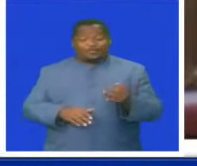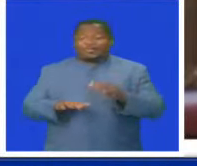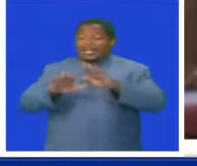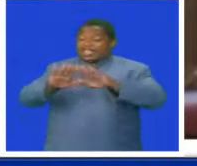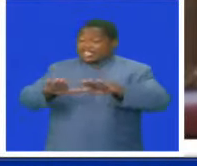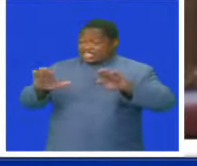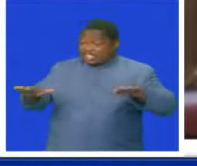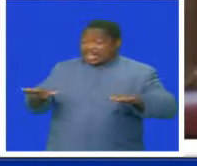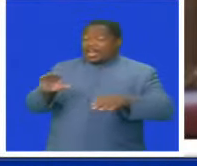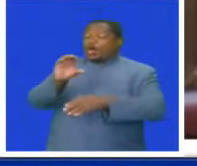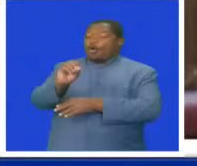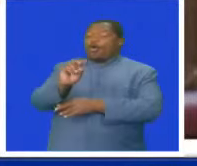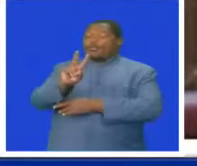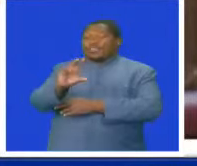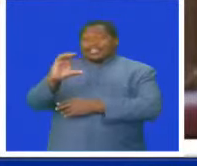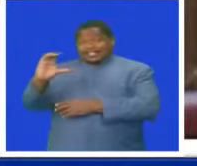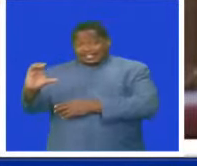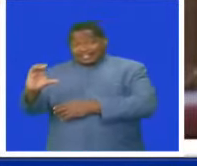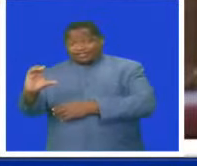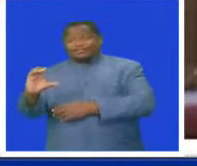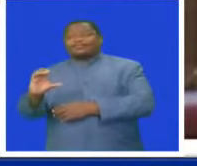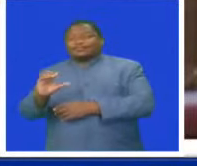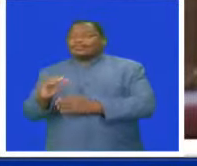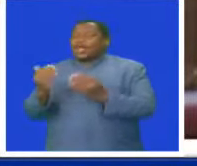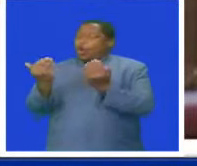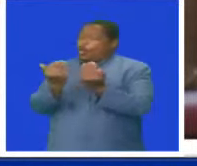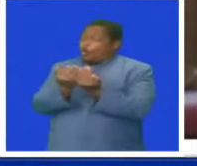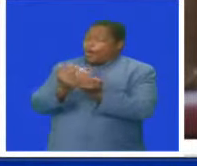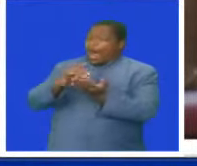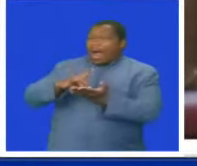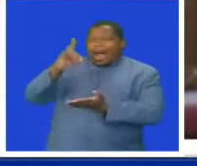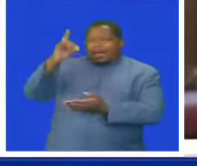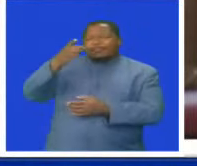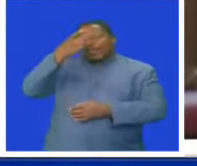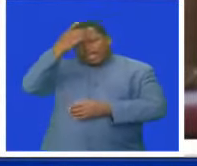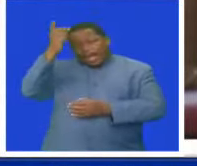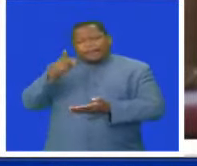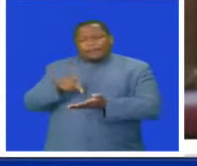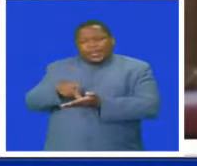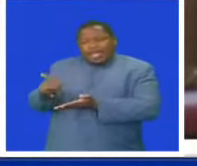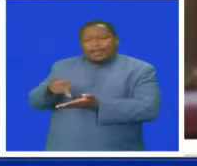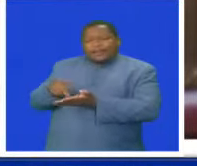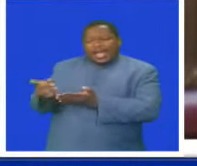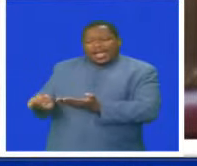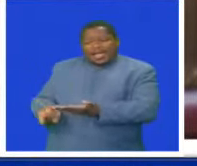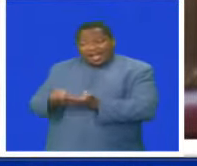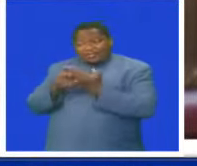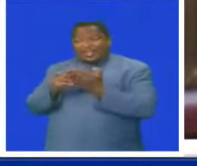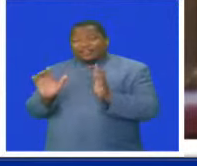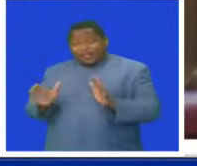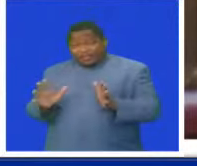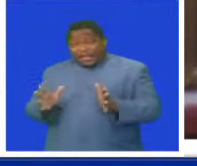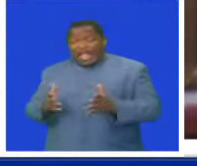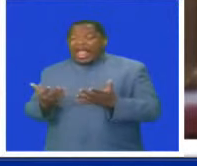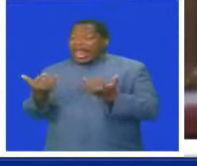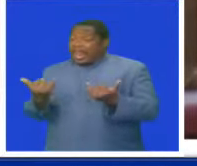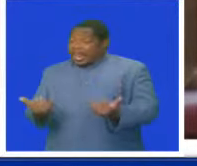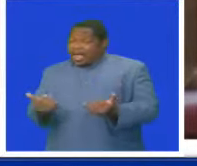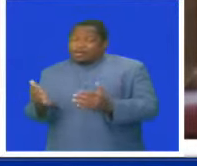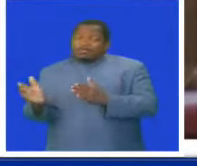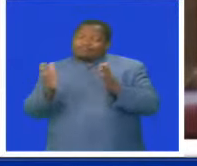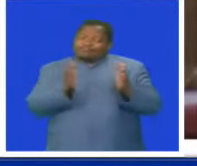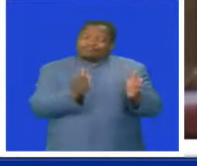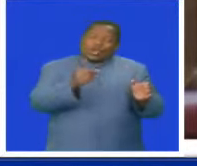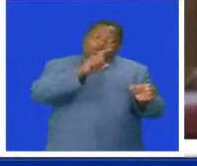sakubuka ukuthi utaba sita njani nekuqela ke ma universities ukuthi bantwana labanjalo nalaba labasekungekhathi universities asebe kume in